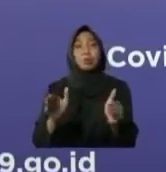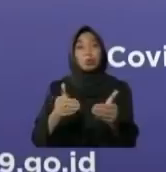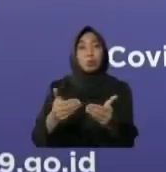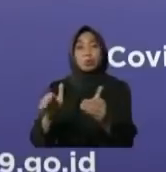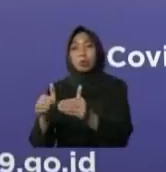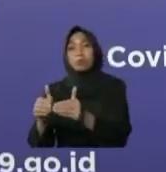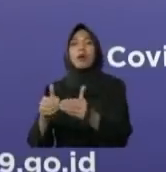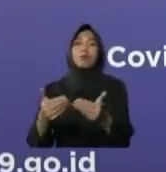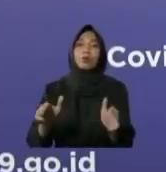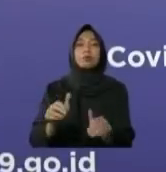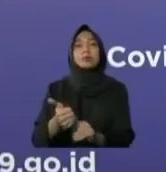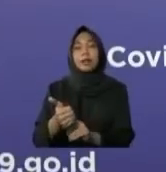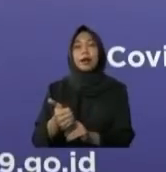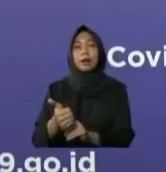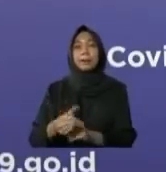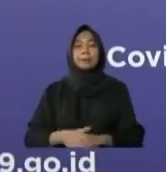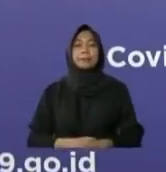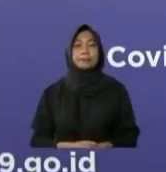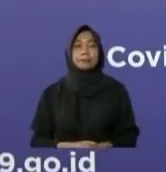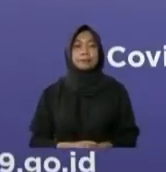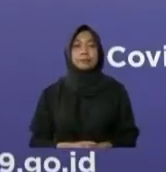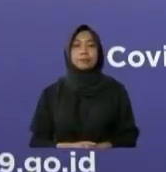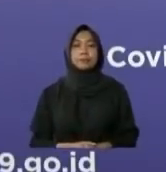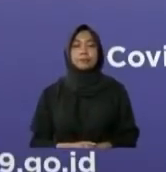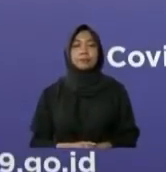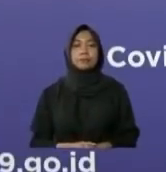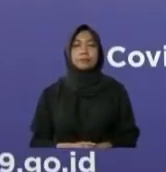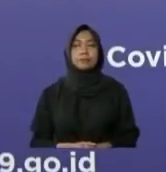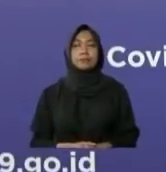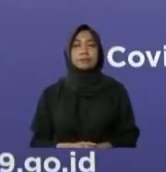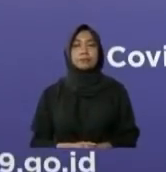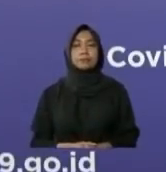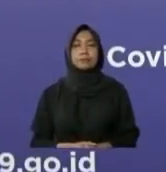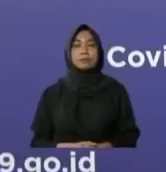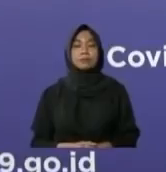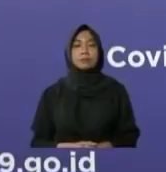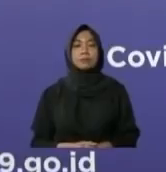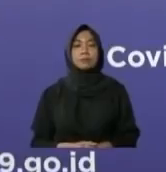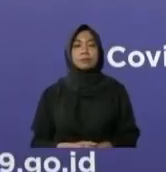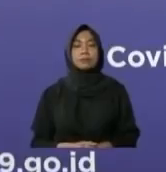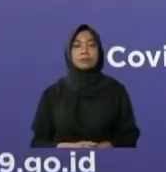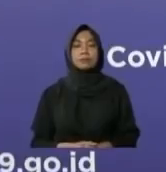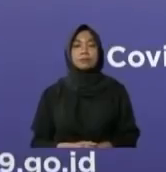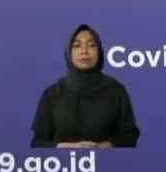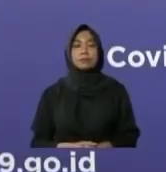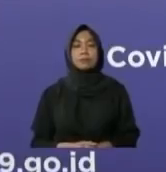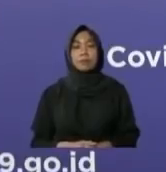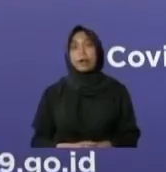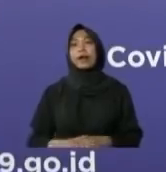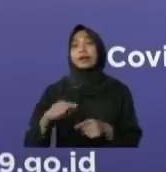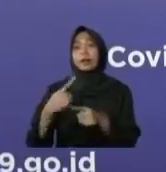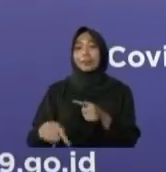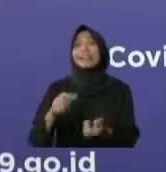kita lakukan namun sekali lagi bassist yang mendasar adalah bagaimana kita